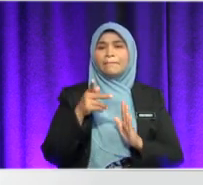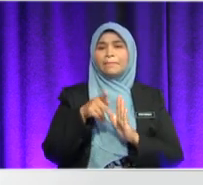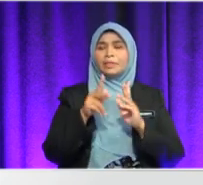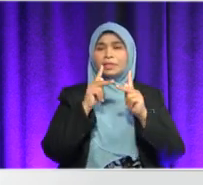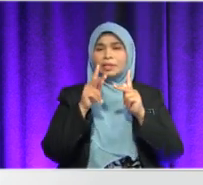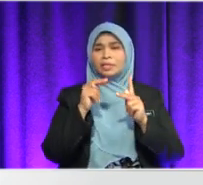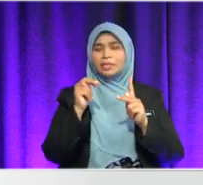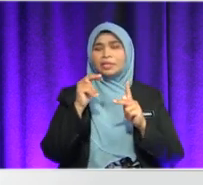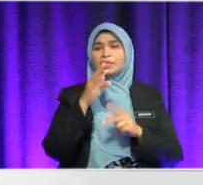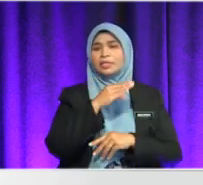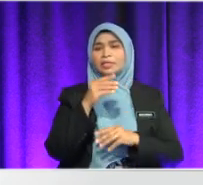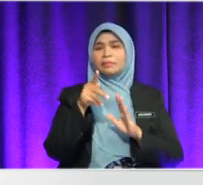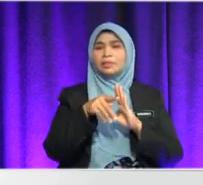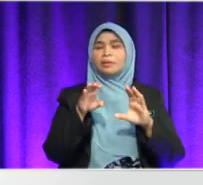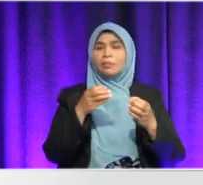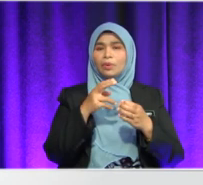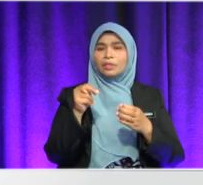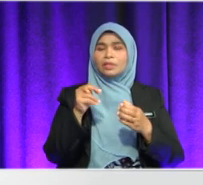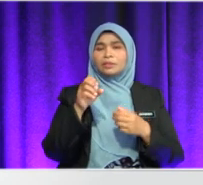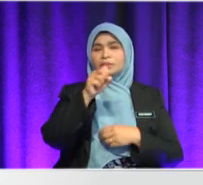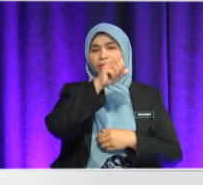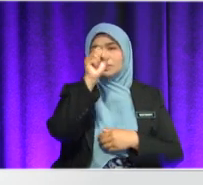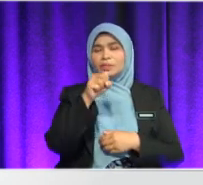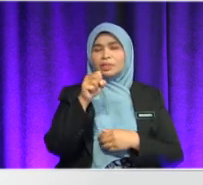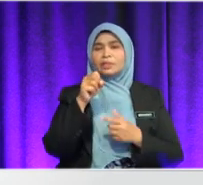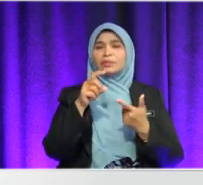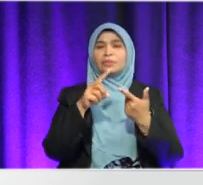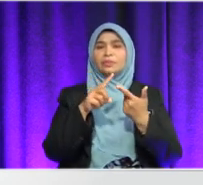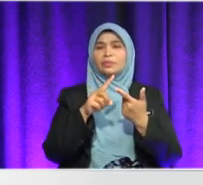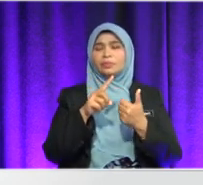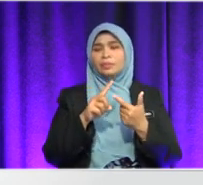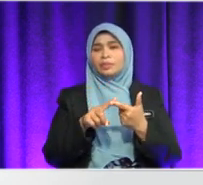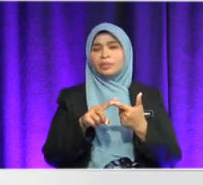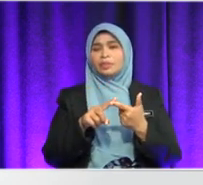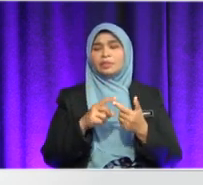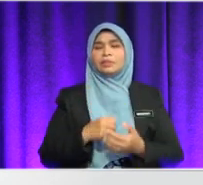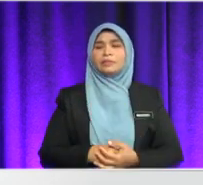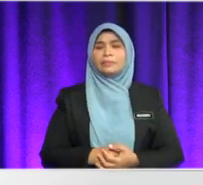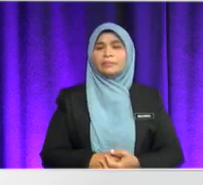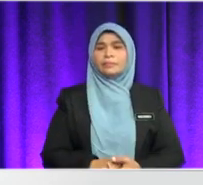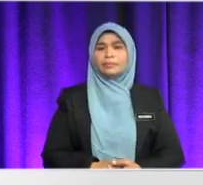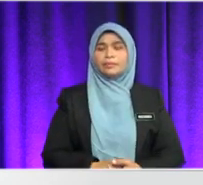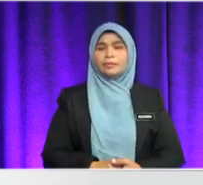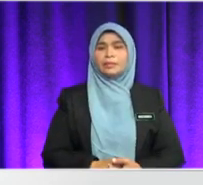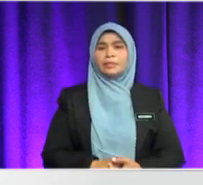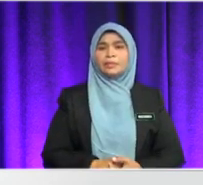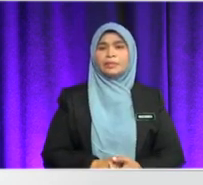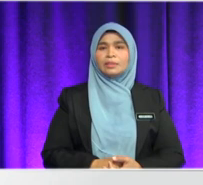yang perbuatan soal yang kedua gula ialah Al waibiyah Alhamdulillah